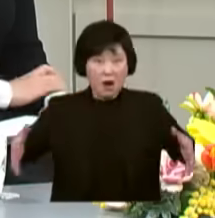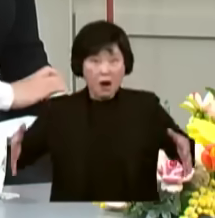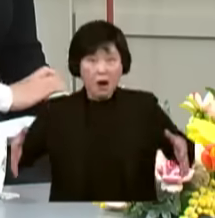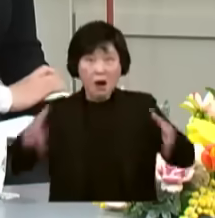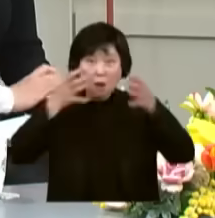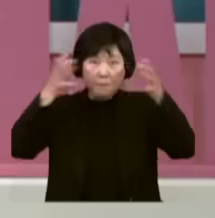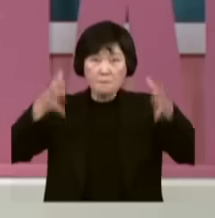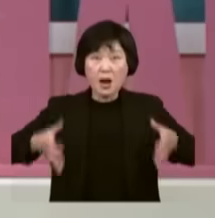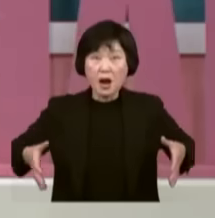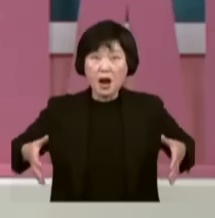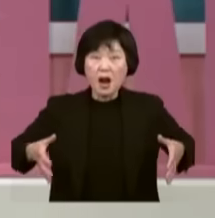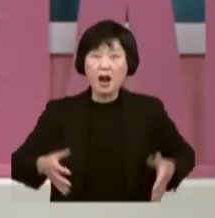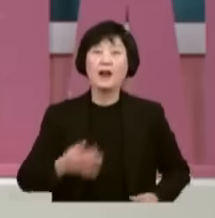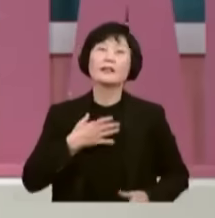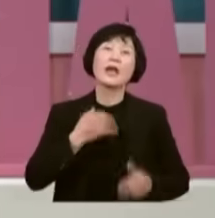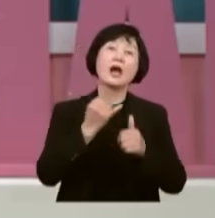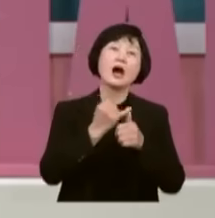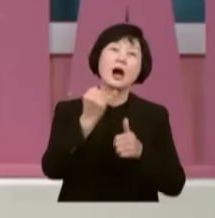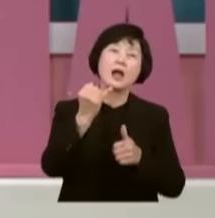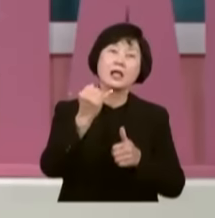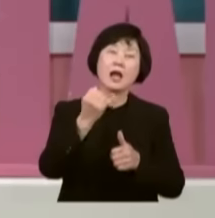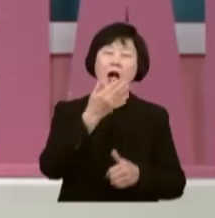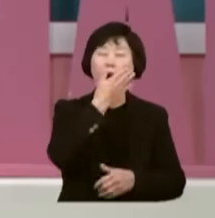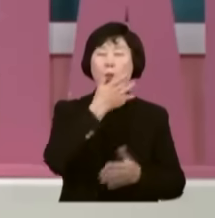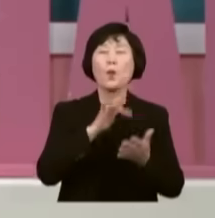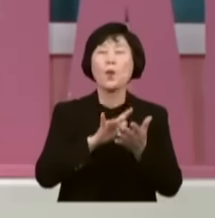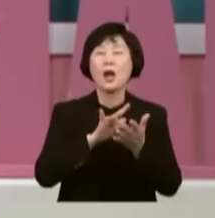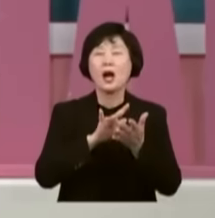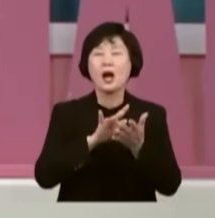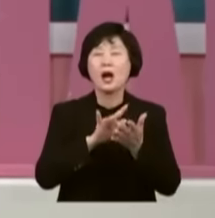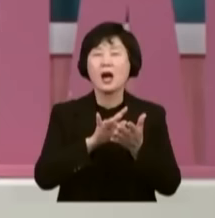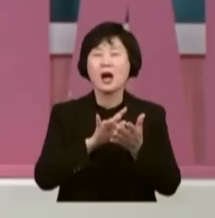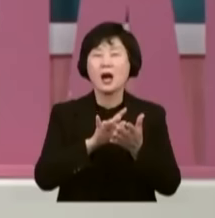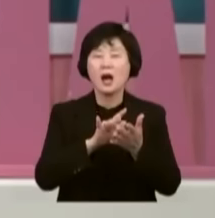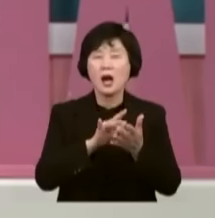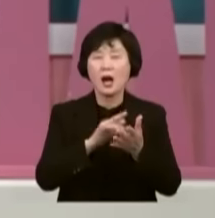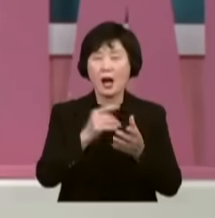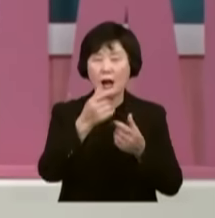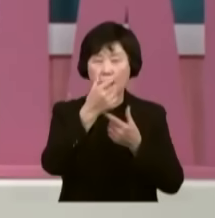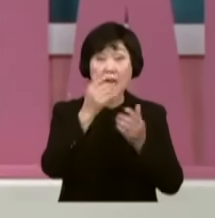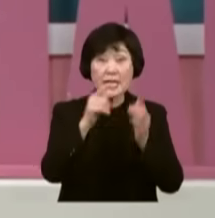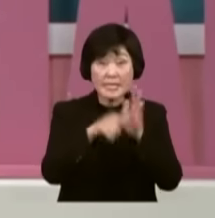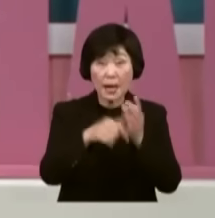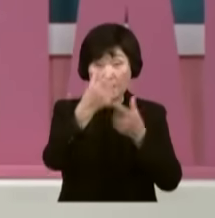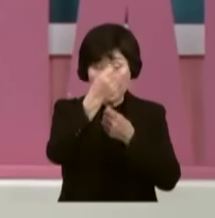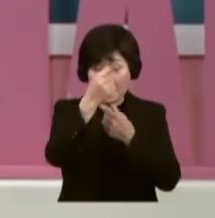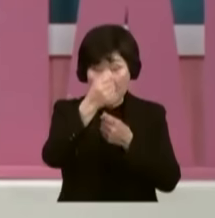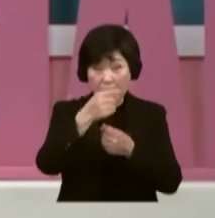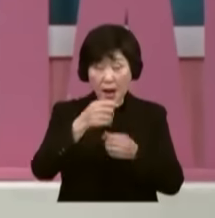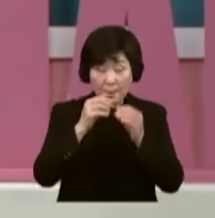이런 데다가 아 살이 쪄서 집사람이 보약을 그걸 그렇게 먹었더니 몸이 약한 게